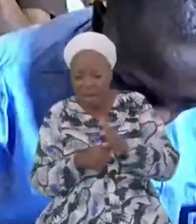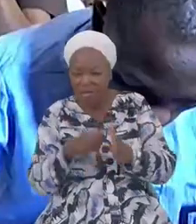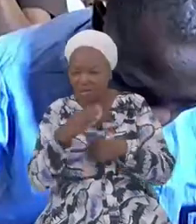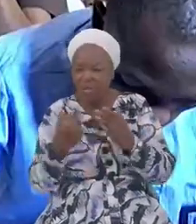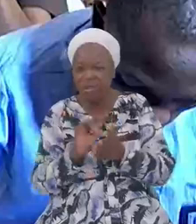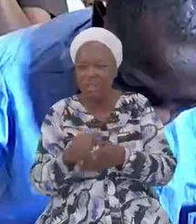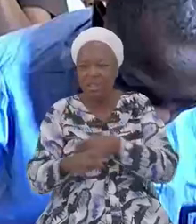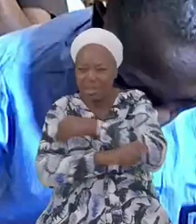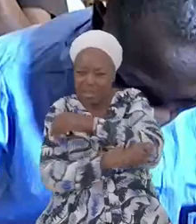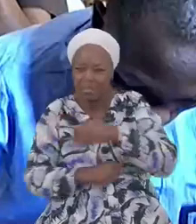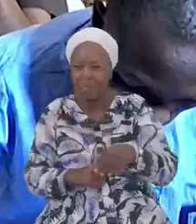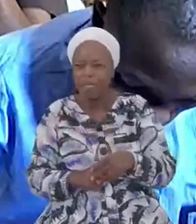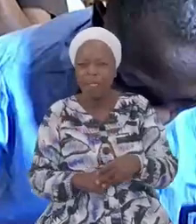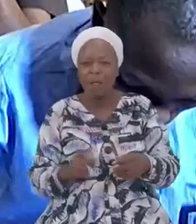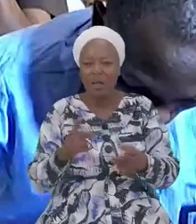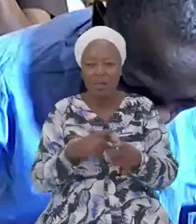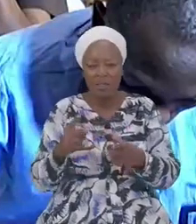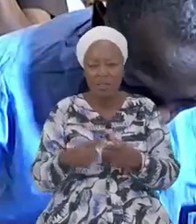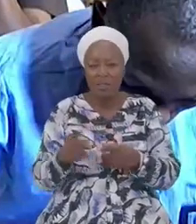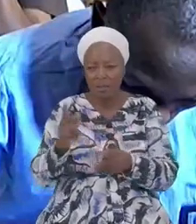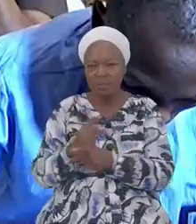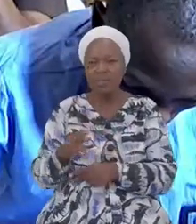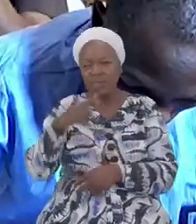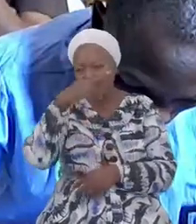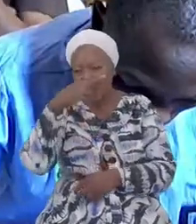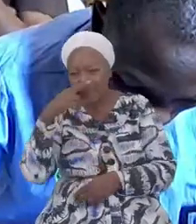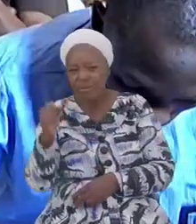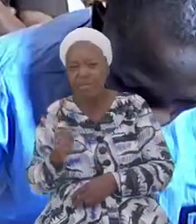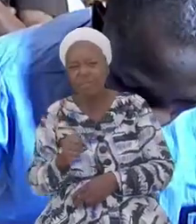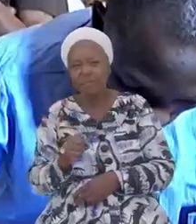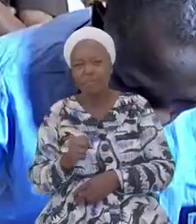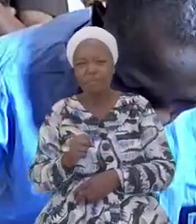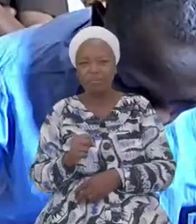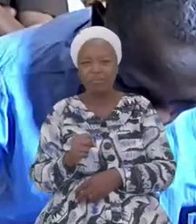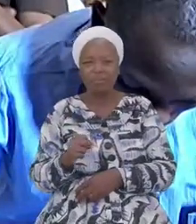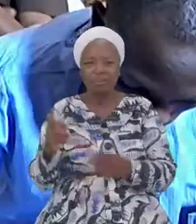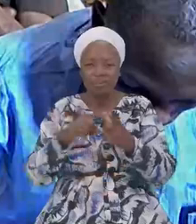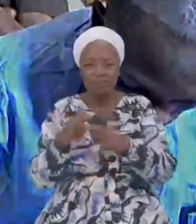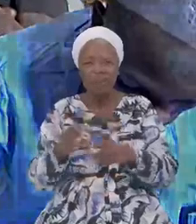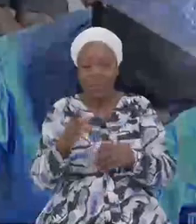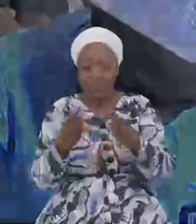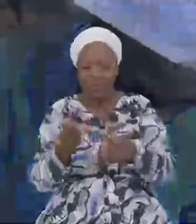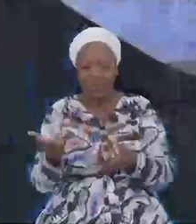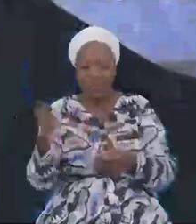volés. Allons maintenant. Ah, tu les accueilles, les voleurs. Ils veulent